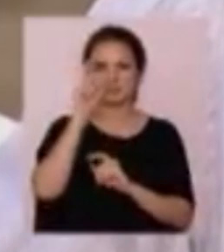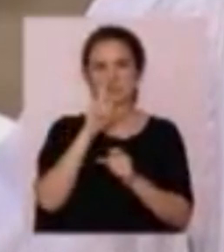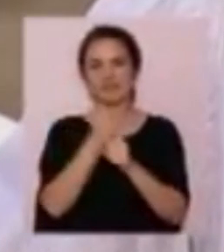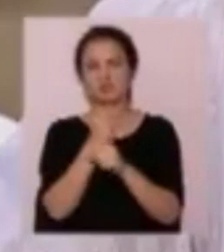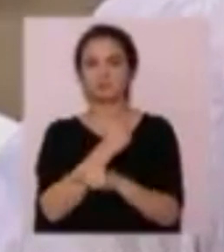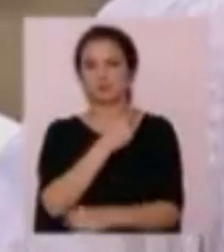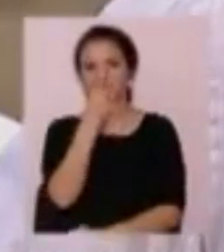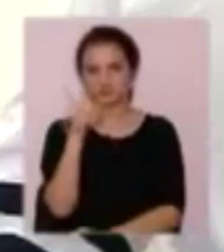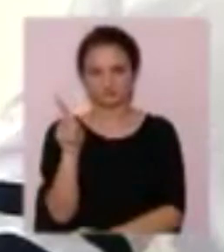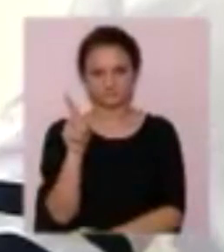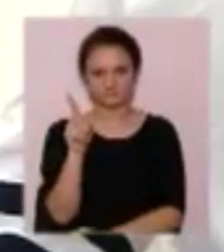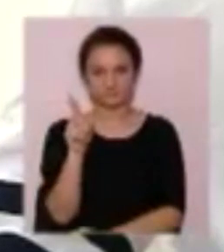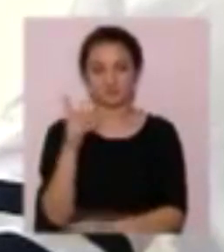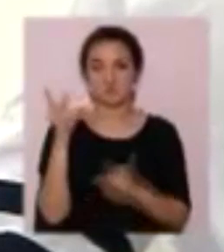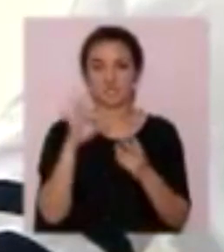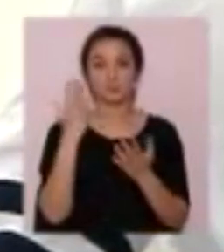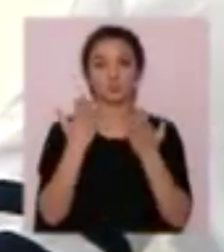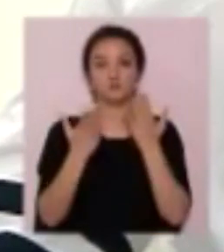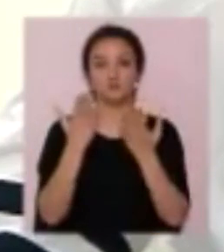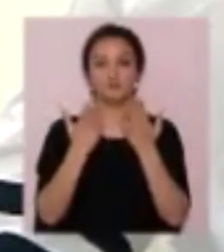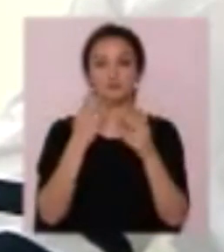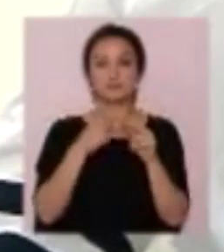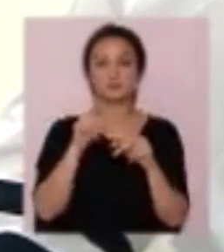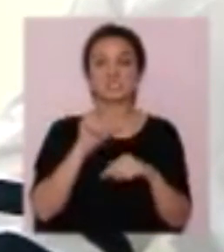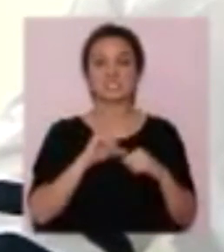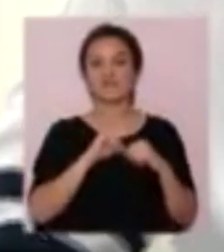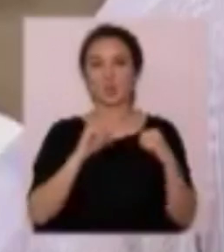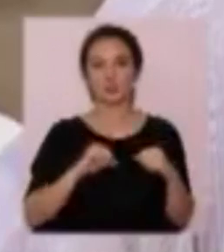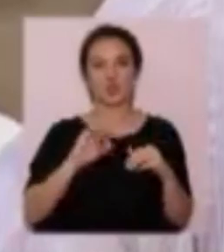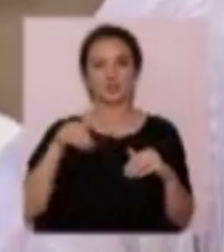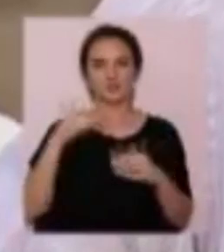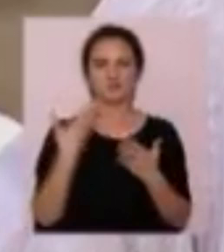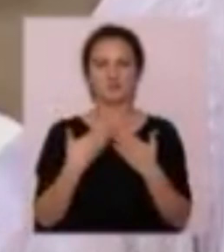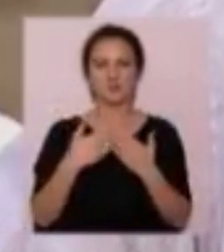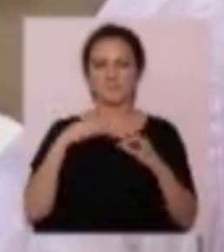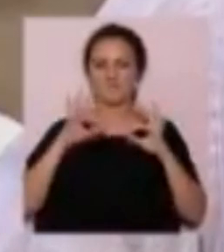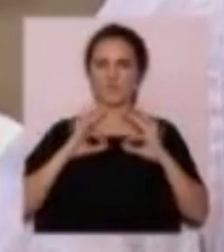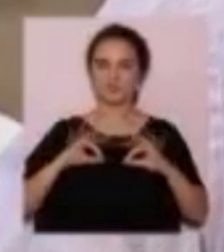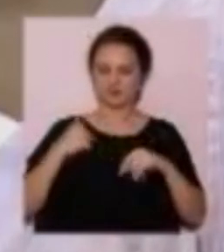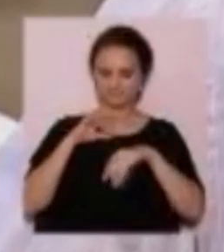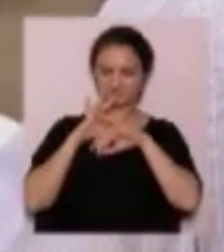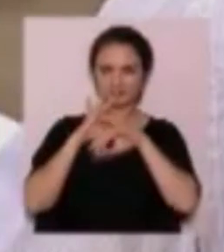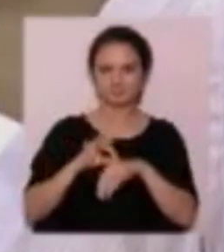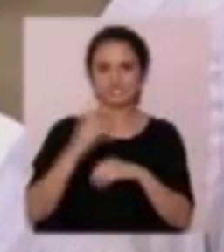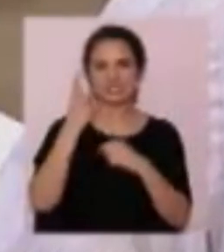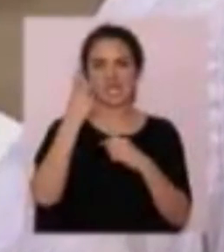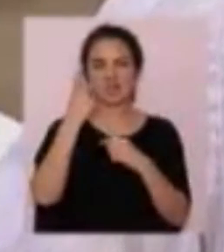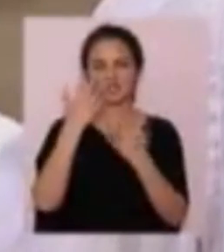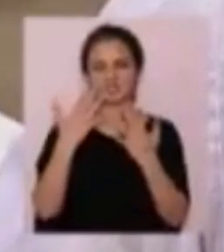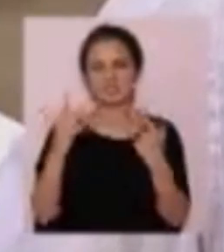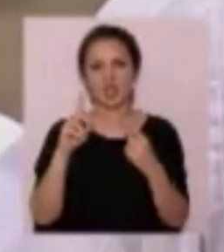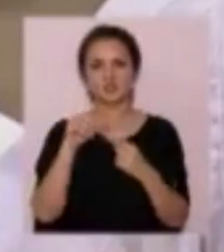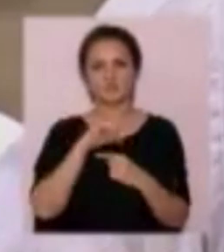რააკეთოს და ჯარში მიდის. მაგრამ თუ იმის სიყვარული არ აქვს, რომ ფორმა ატარო და იარაღი იმის